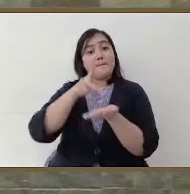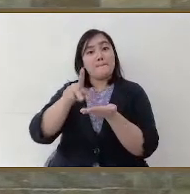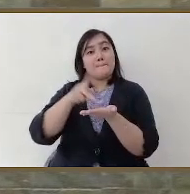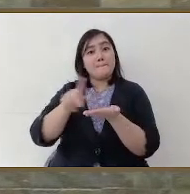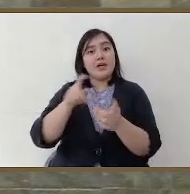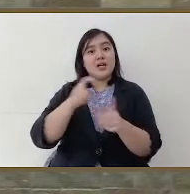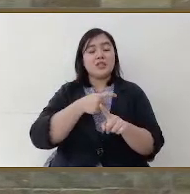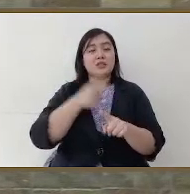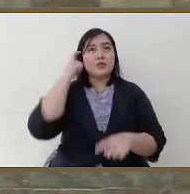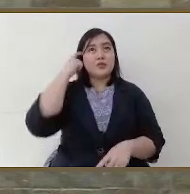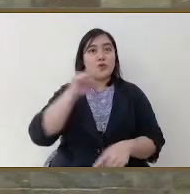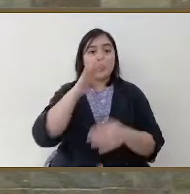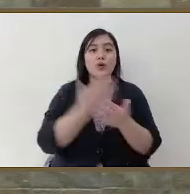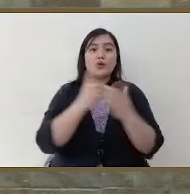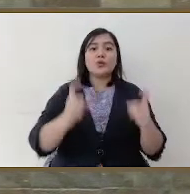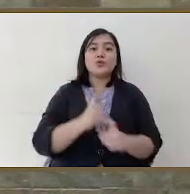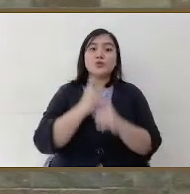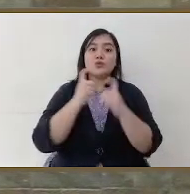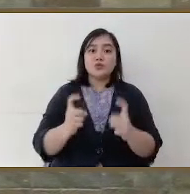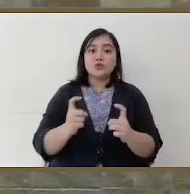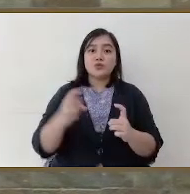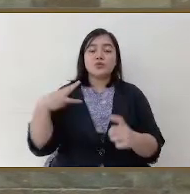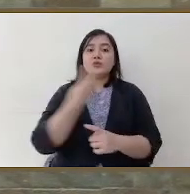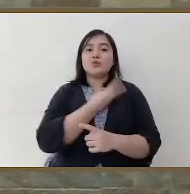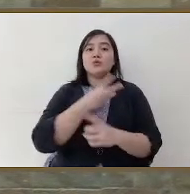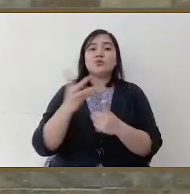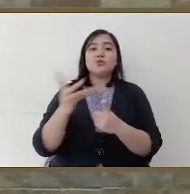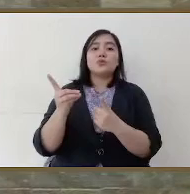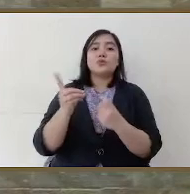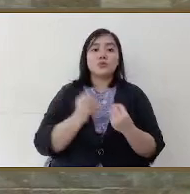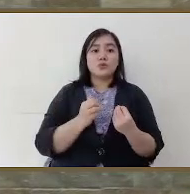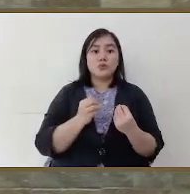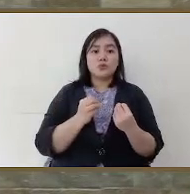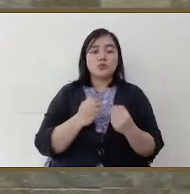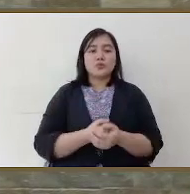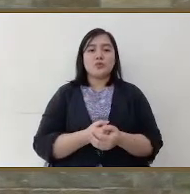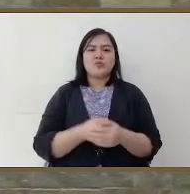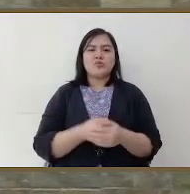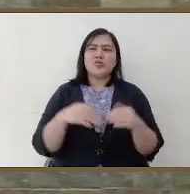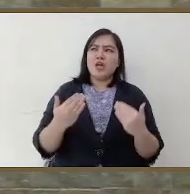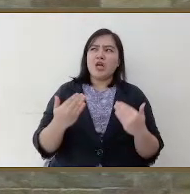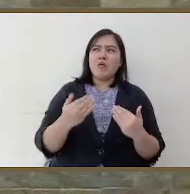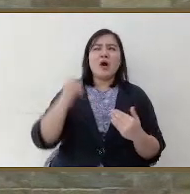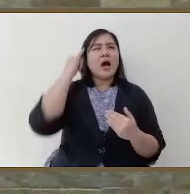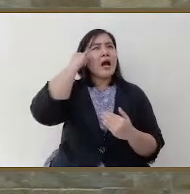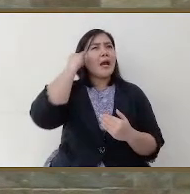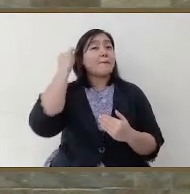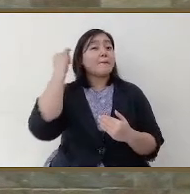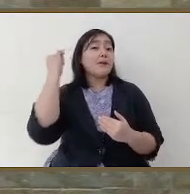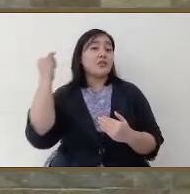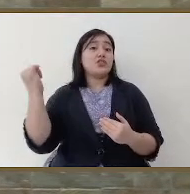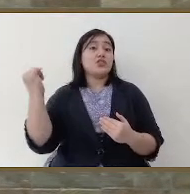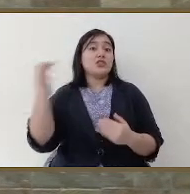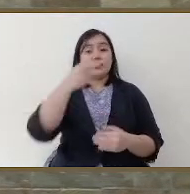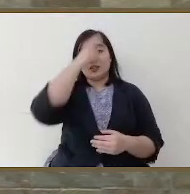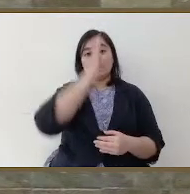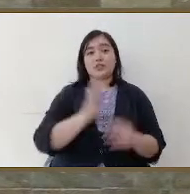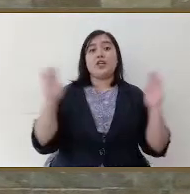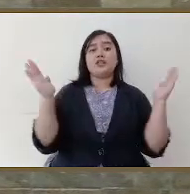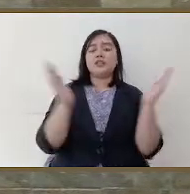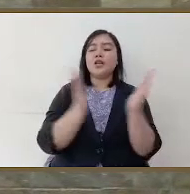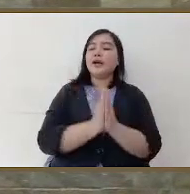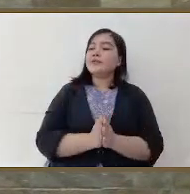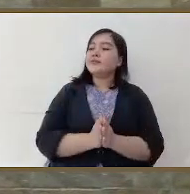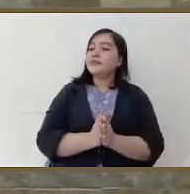You understand that? Huwag na lamang sasabihin ng Diyos, alright, yung ginawa ko sa inyong mabuti, libre yun. Pero yung pagka gumawa ka ng masama, sisingilin kita.